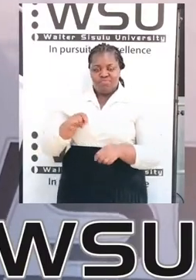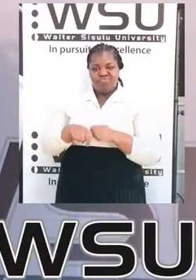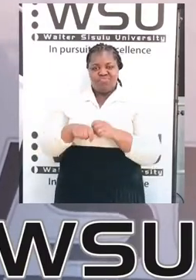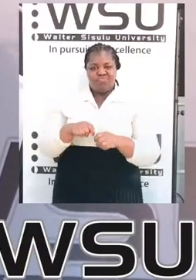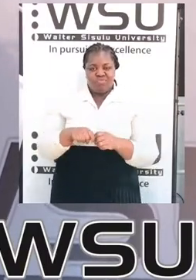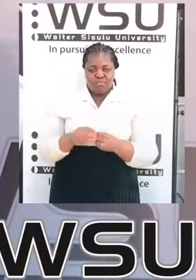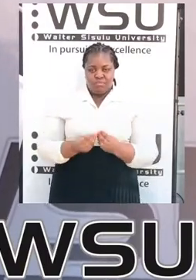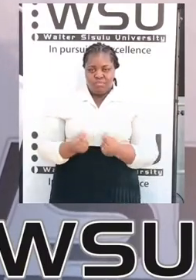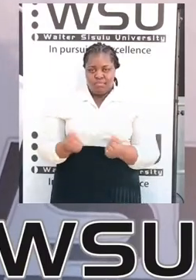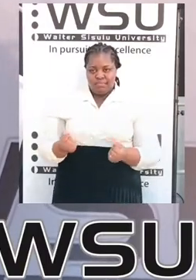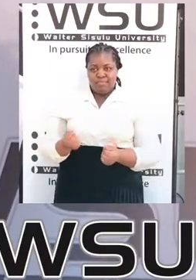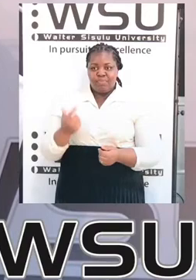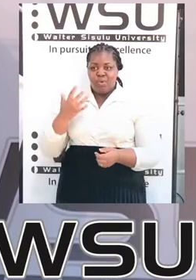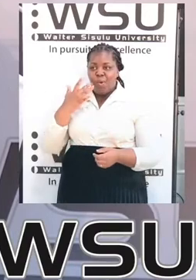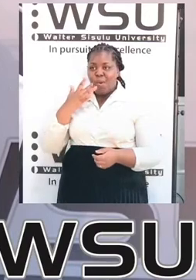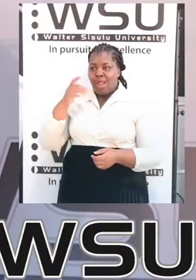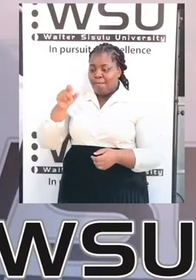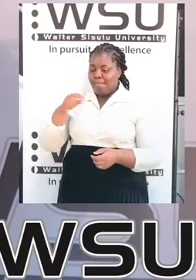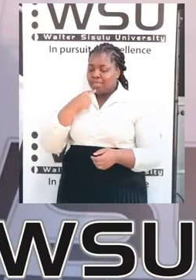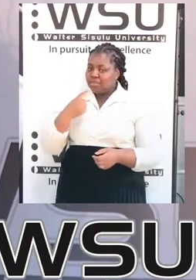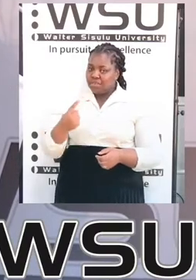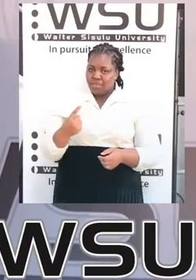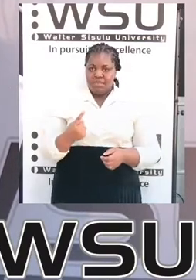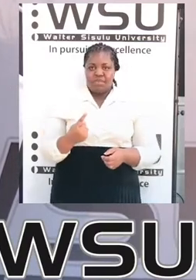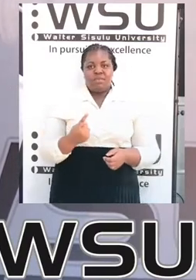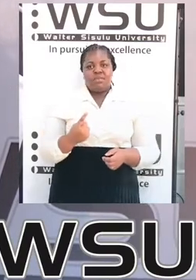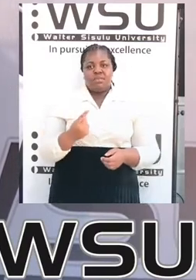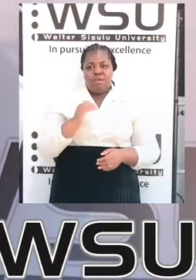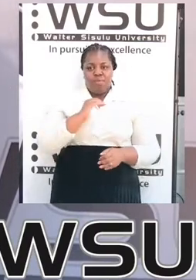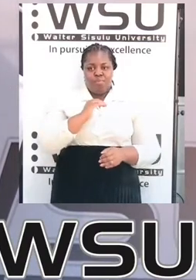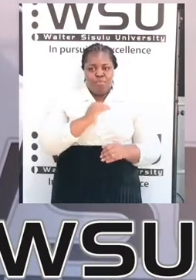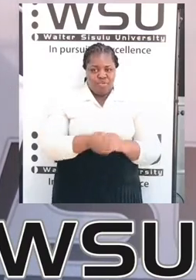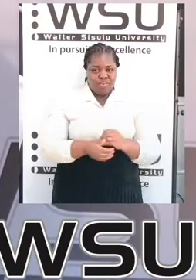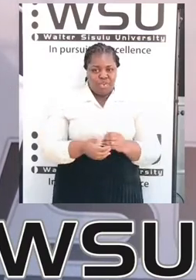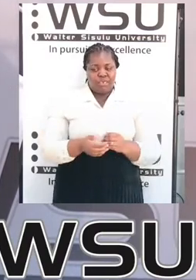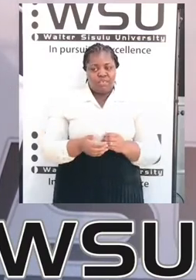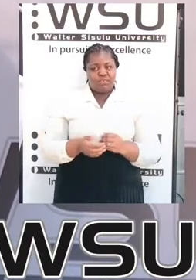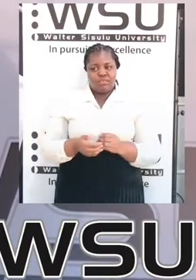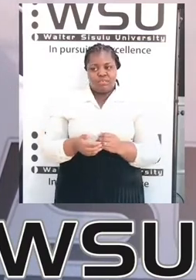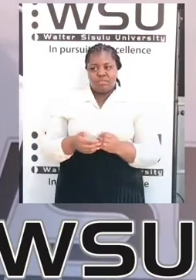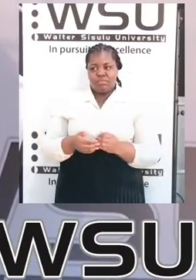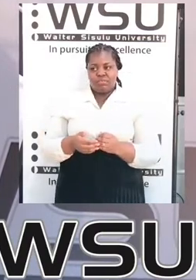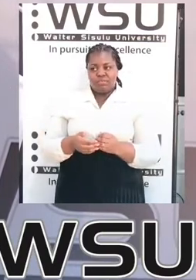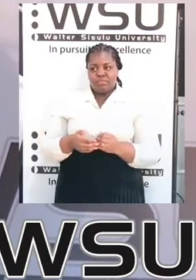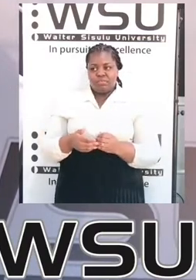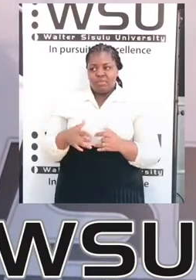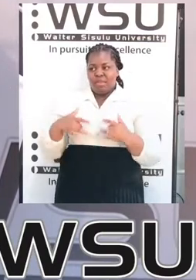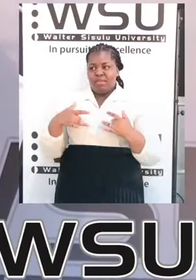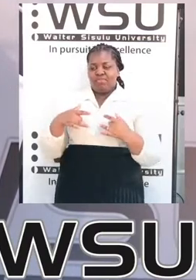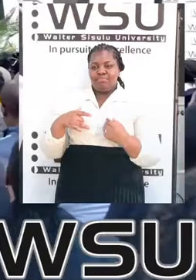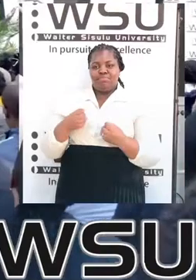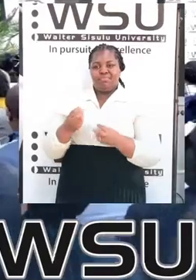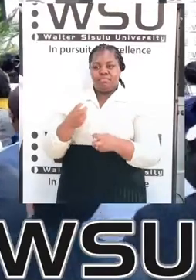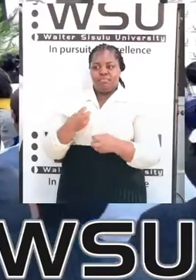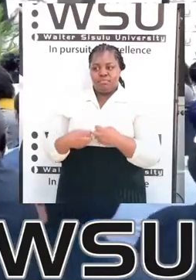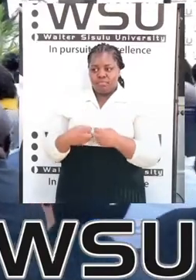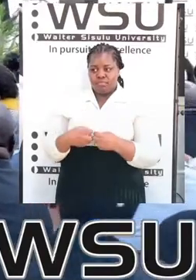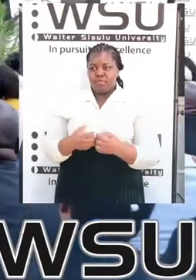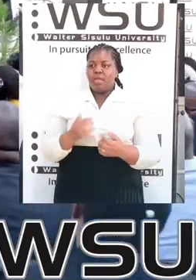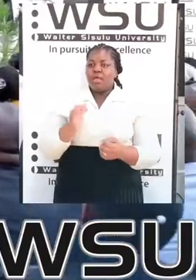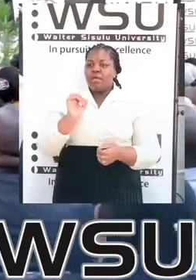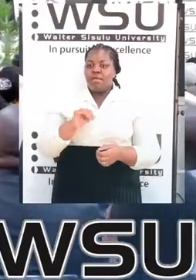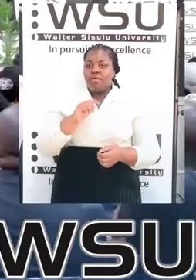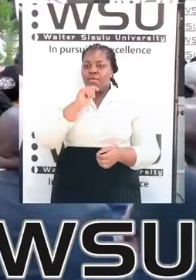umhlaba. Kwathi kwakuthiwe umntu makayikhusele indalo, wayisokolisa indalo.